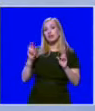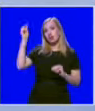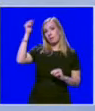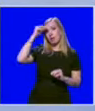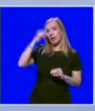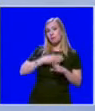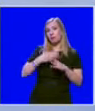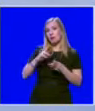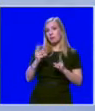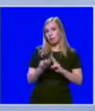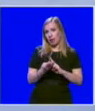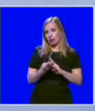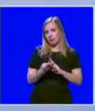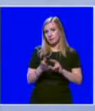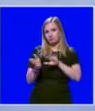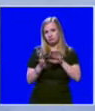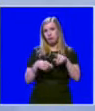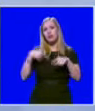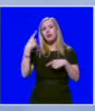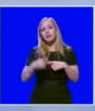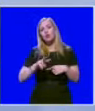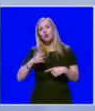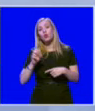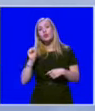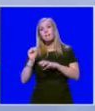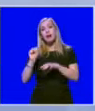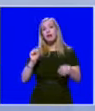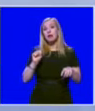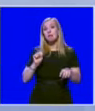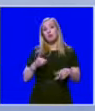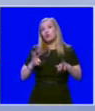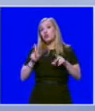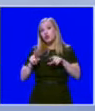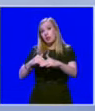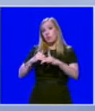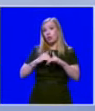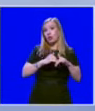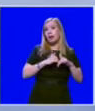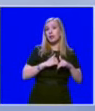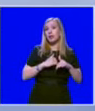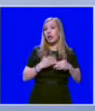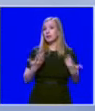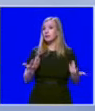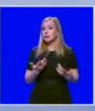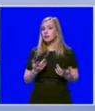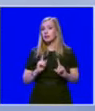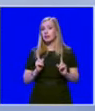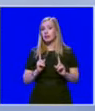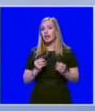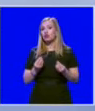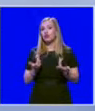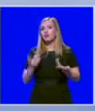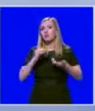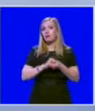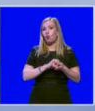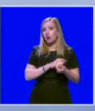неща. След това останалите политически сили могат да решат да ни подкрепят, което не означава, че ние влизаме с тях в коалиция. И пак казвам, това не е най-добрия